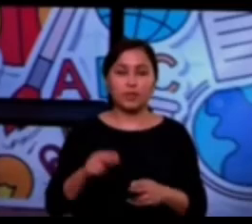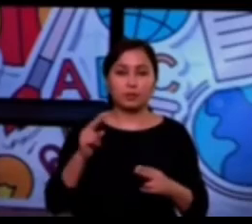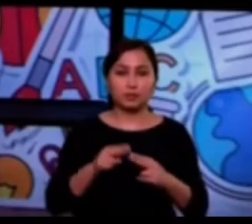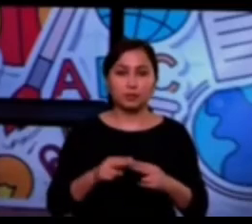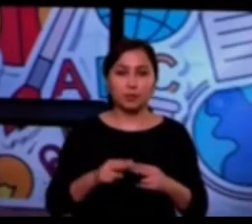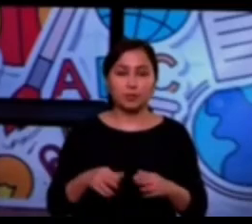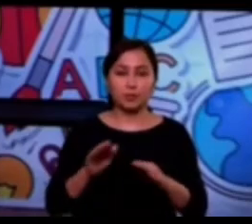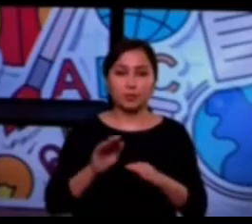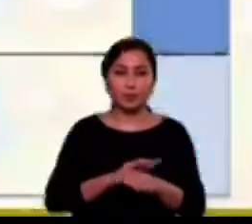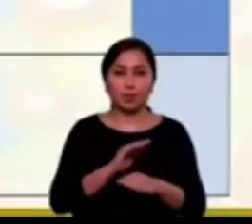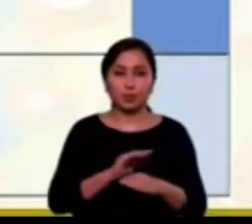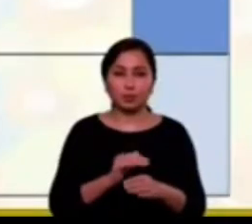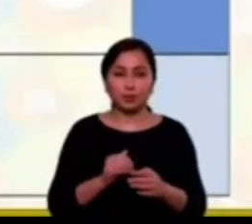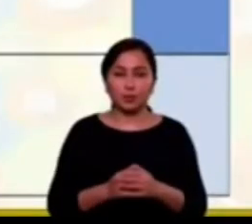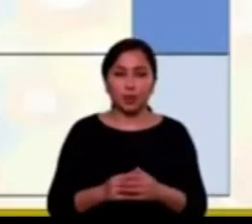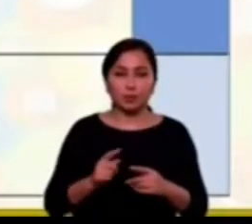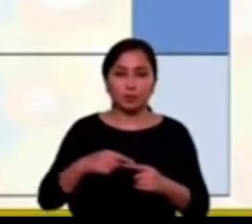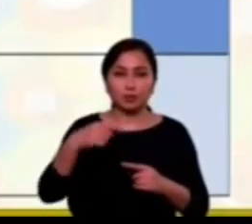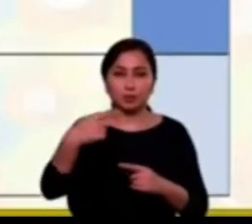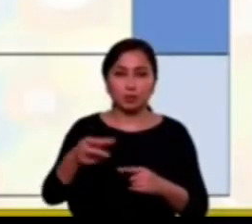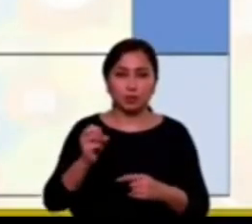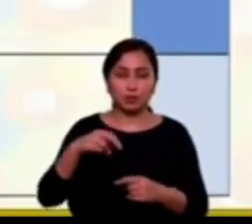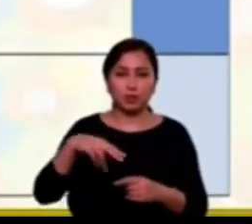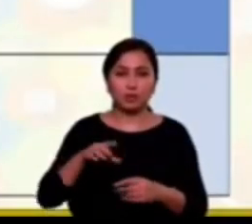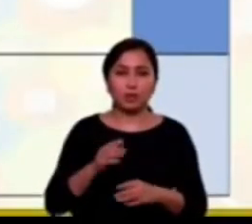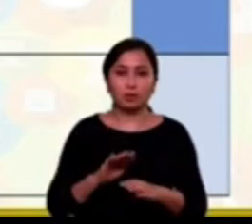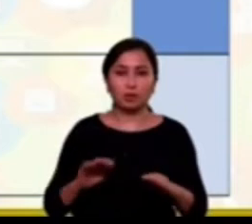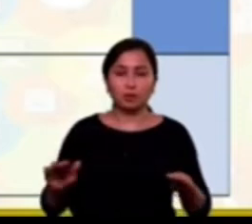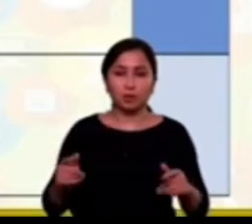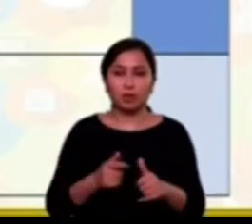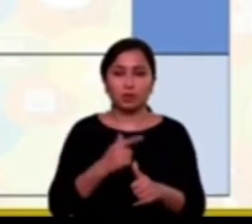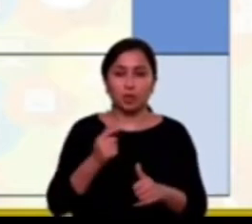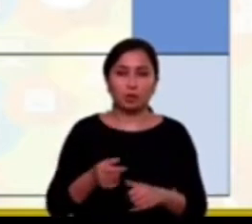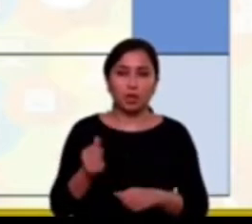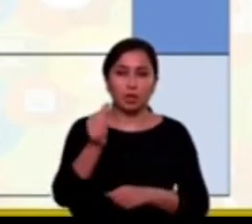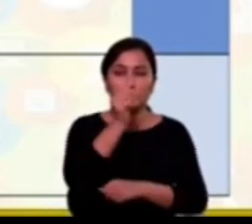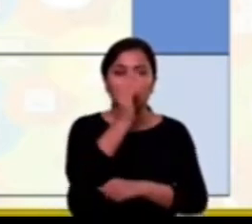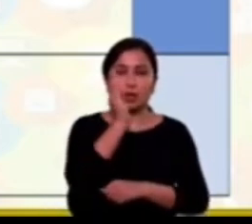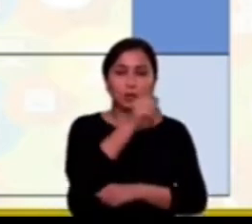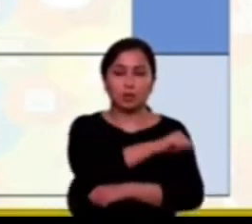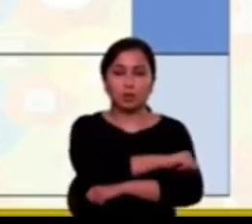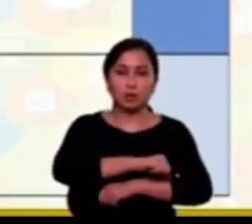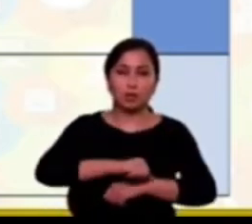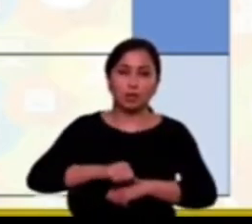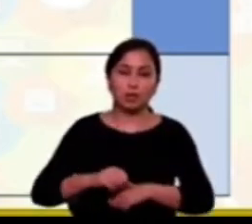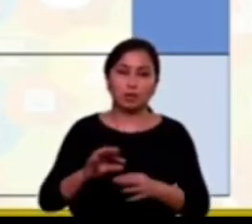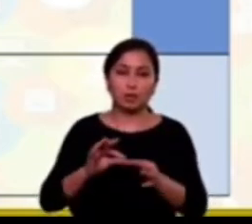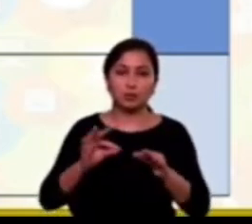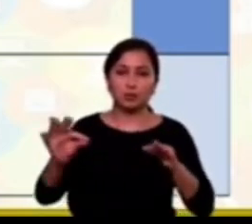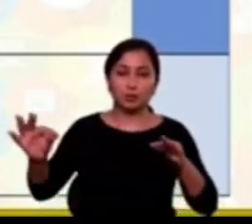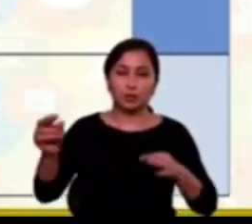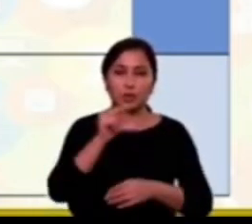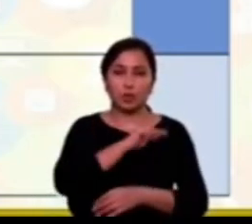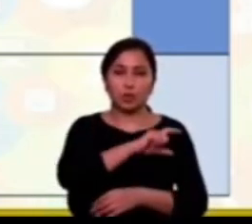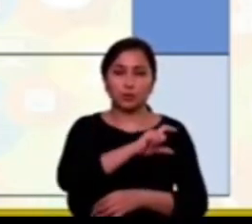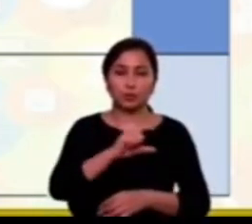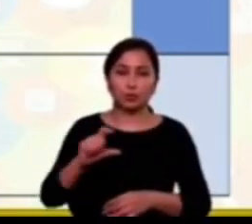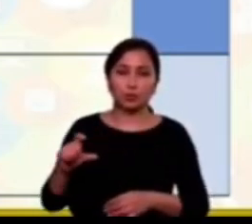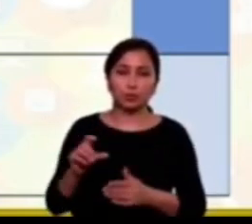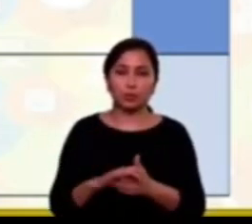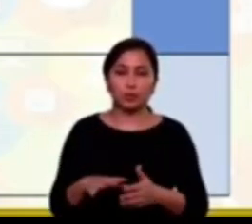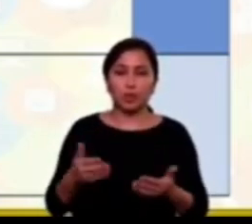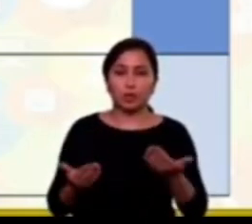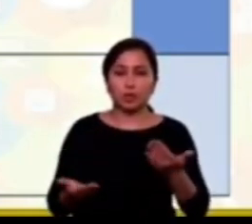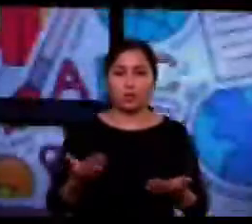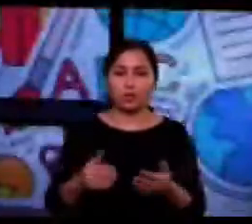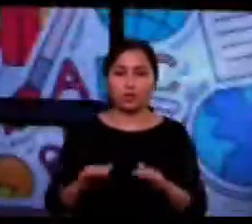Закончили. Молодцы. Следующий элемент, ребята, называется линия с петлей в рабочей строке. Если, ребята, мы